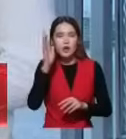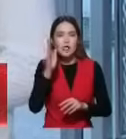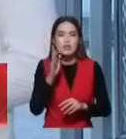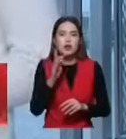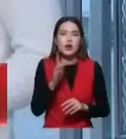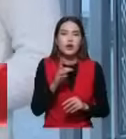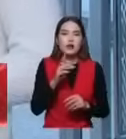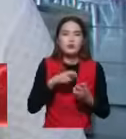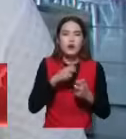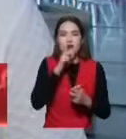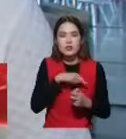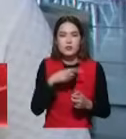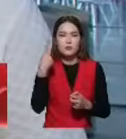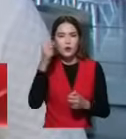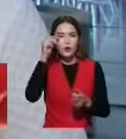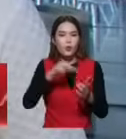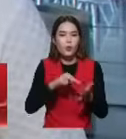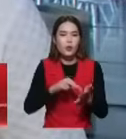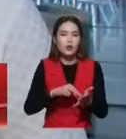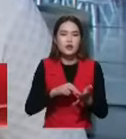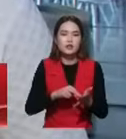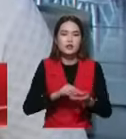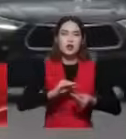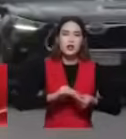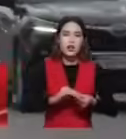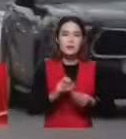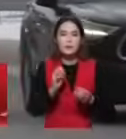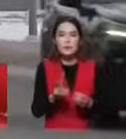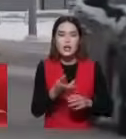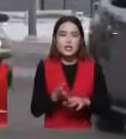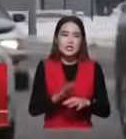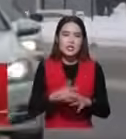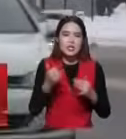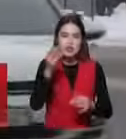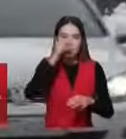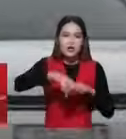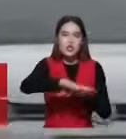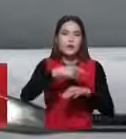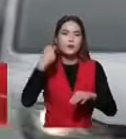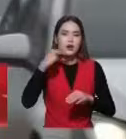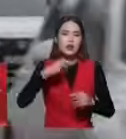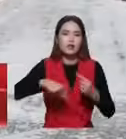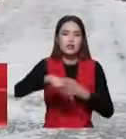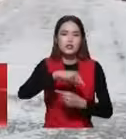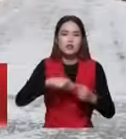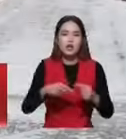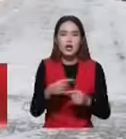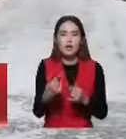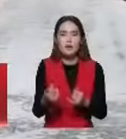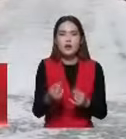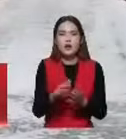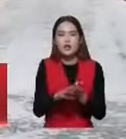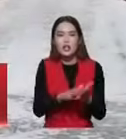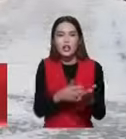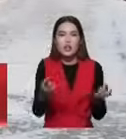деген сөз. Яғни көліктің бағасы сол қалыпты қалуы өте қиын. Қазір еуропалықтар Қытай кәсіпкерлеріне шағымдануда. Неге дейсіз ғой? Қытай